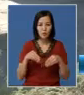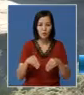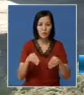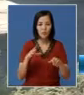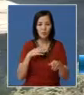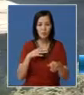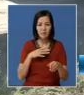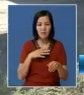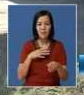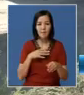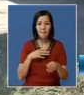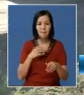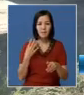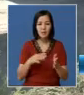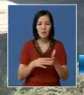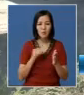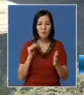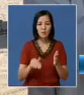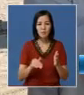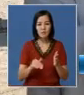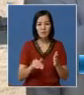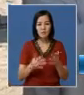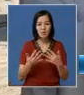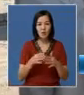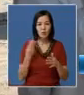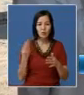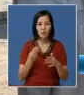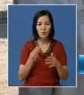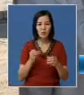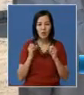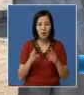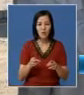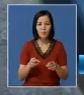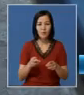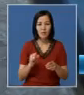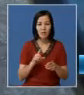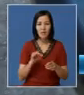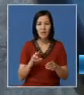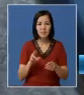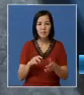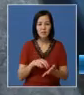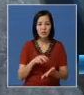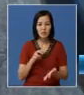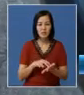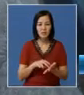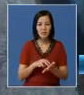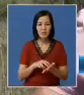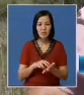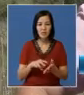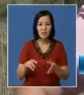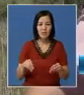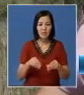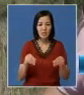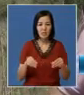жоспарланған. Ал оның 49 мың гектарына шаруалар үшін аса қауіпті азиялық шегірткеге қарсы дәрі-дәрмек себілет.